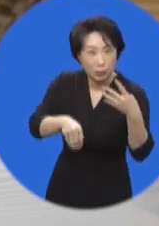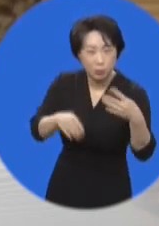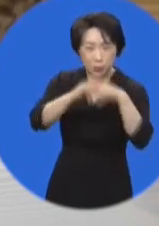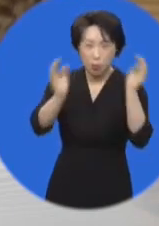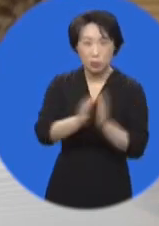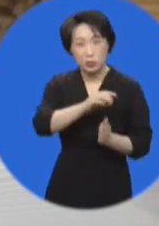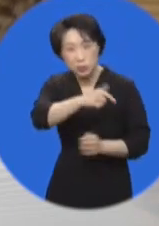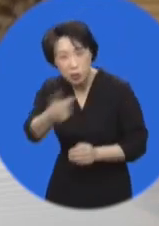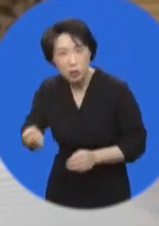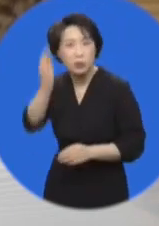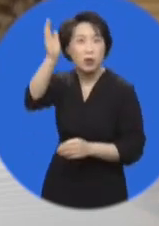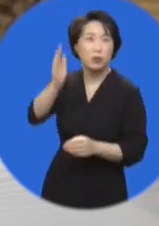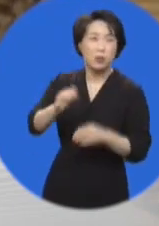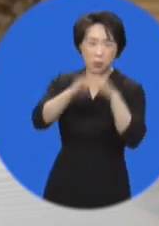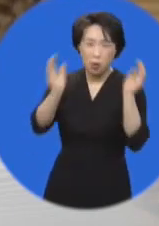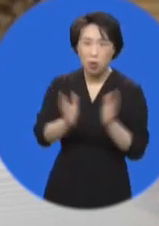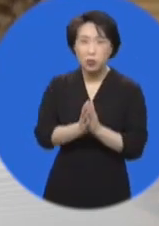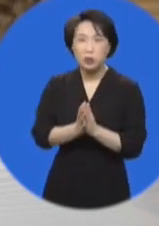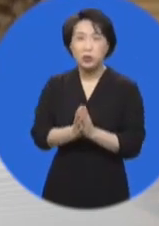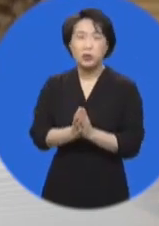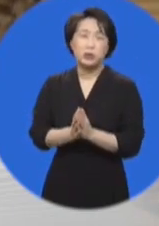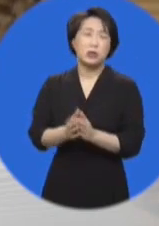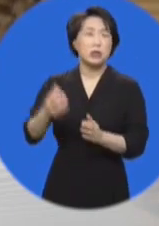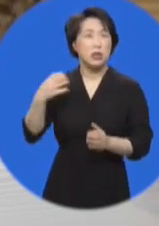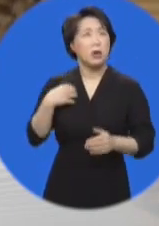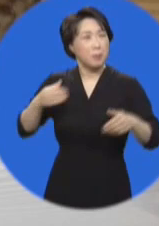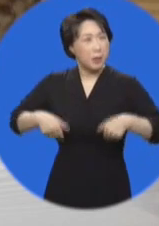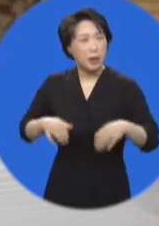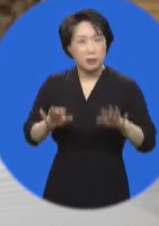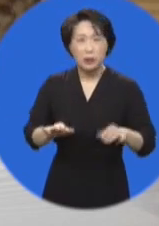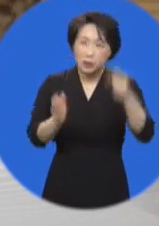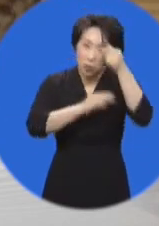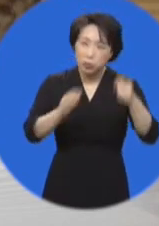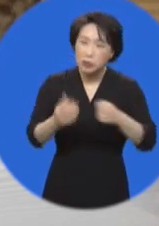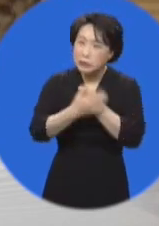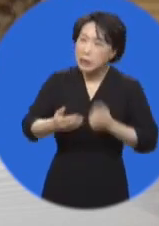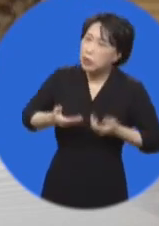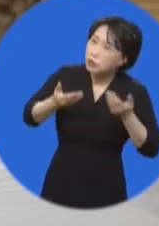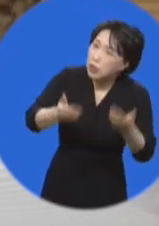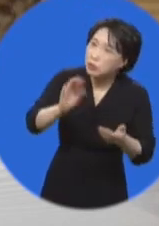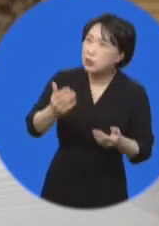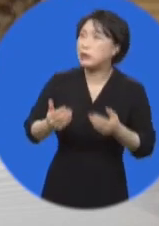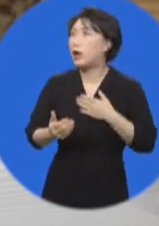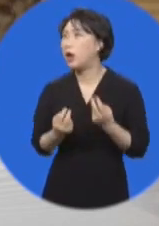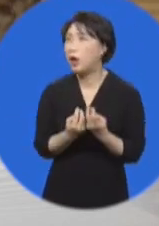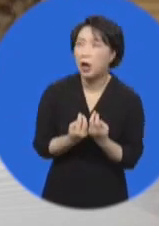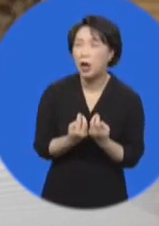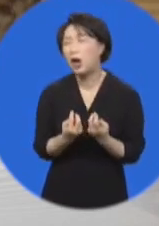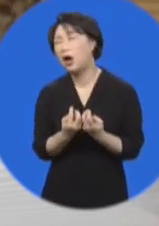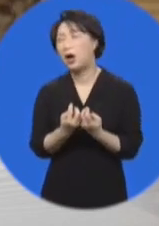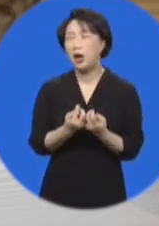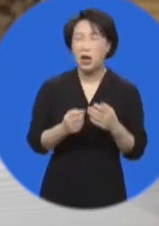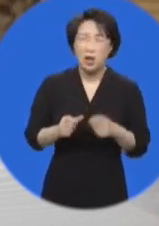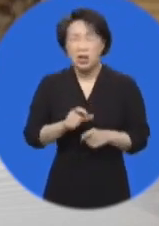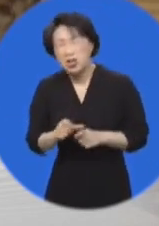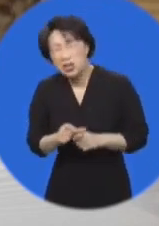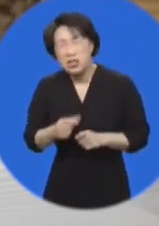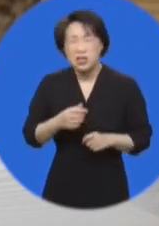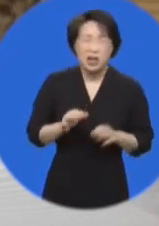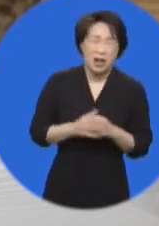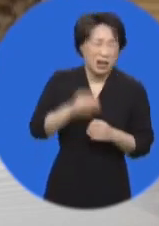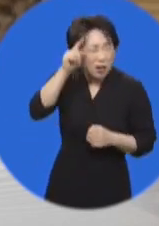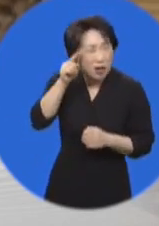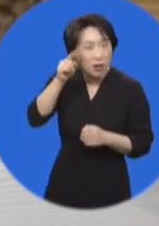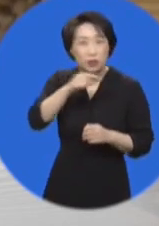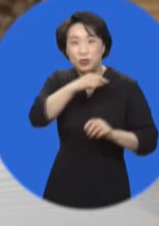저녁 때까지 드리는 설교를 이거 다 해내야 되는데 우리 손주들에게 은혜 받게 할 수 있는가 고민이요. 그럼